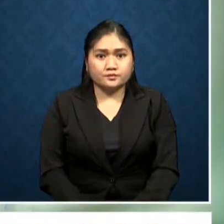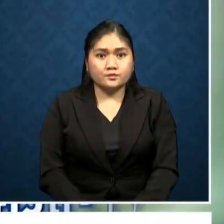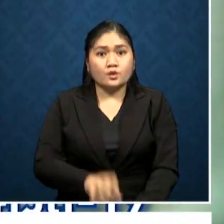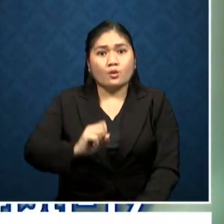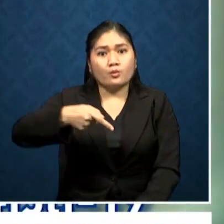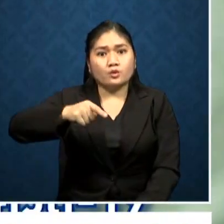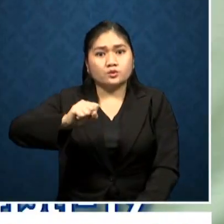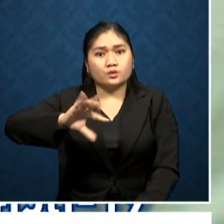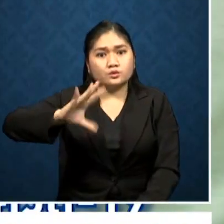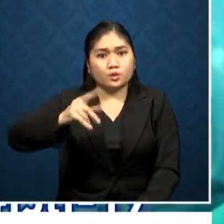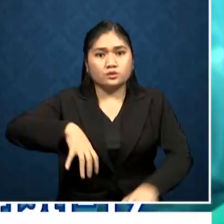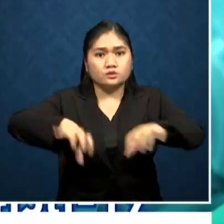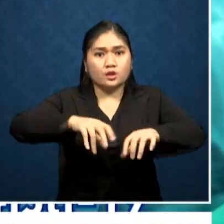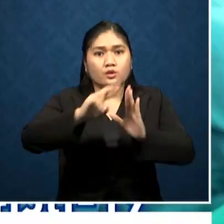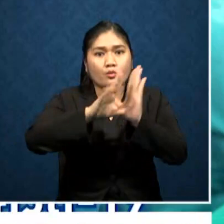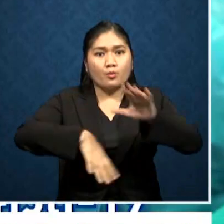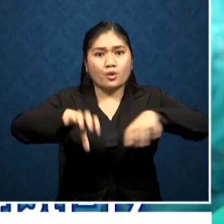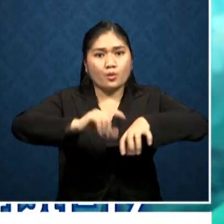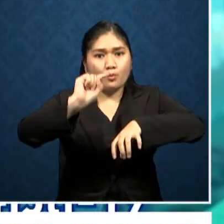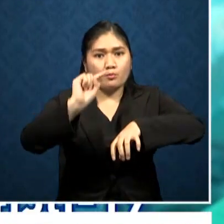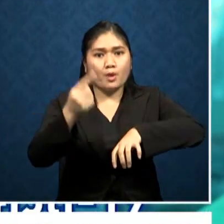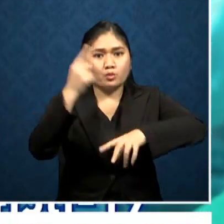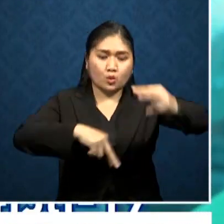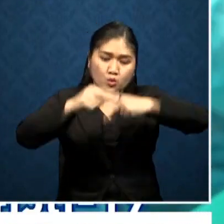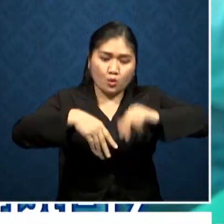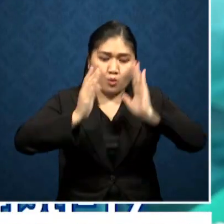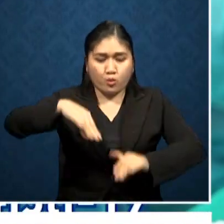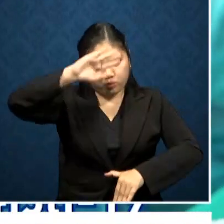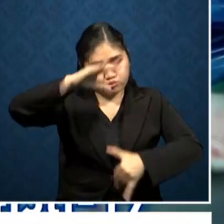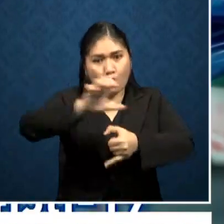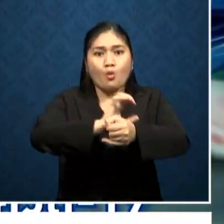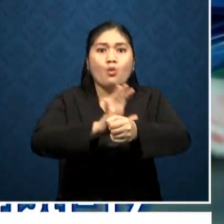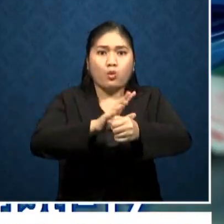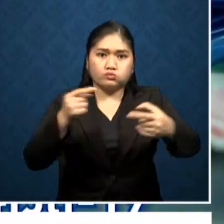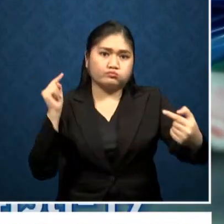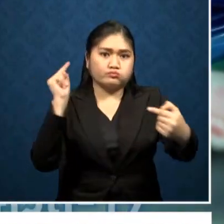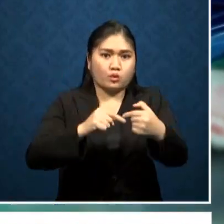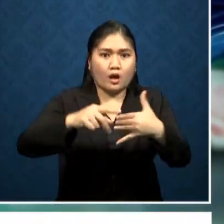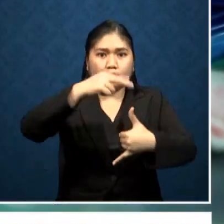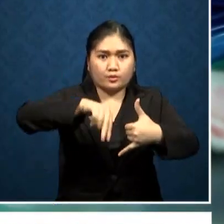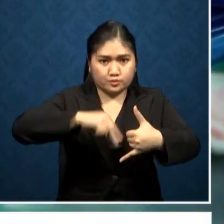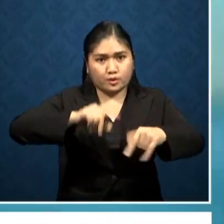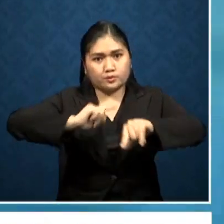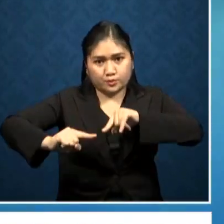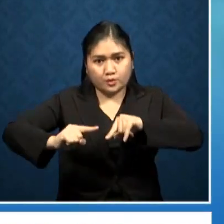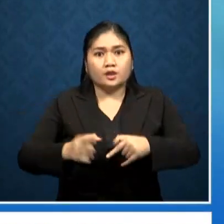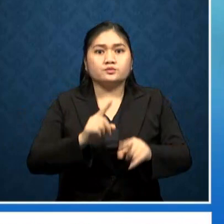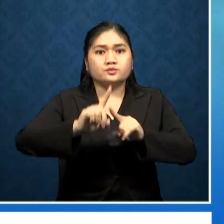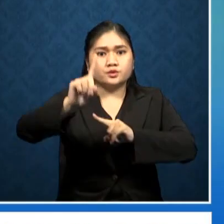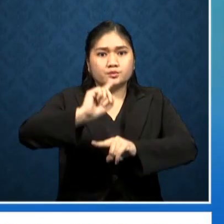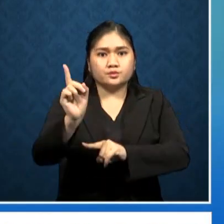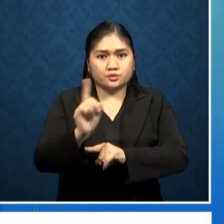สอบปอสอช. จดประบบบริการรูแบให่ในการดูแลผู้ป่วย COVID19ให้เข้าถึงการรกษาพยาบาล 1.